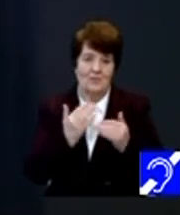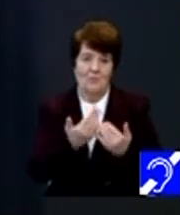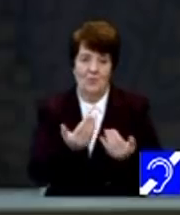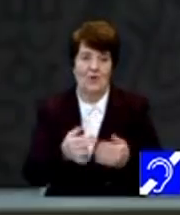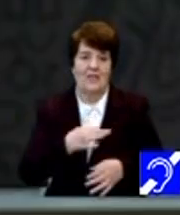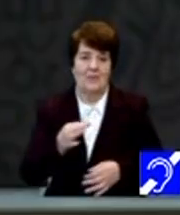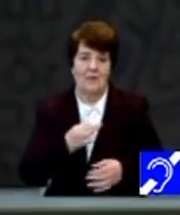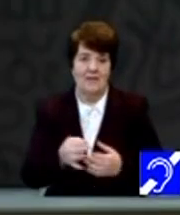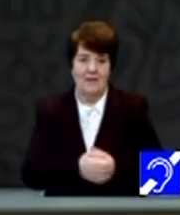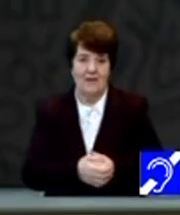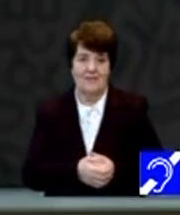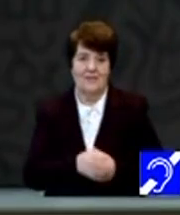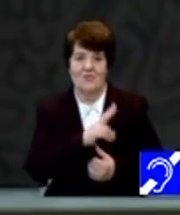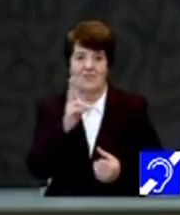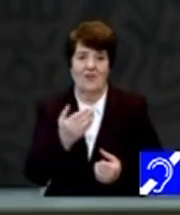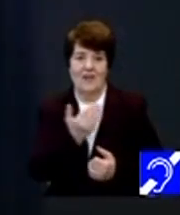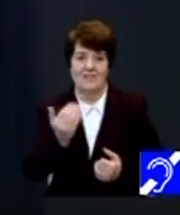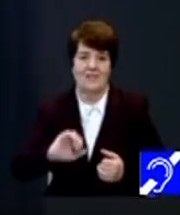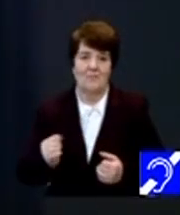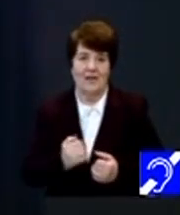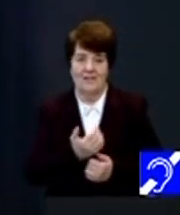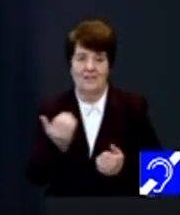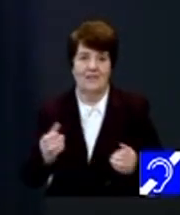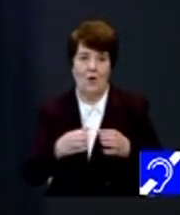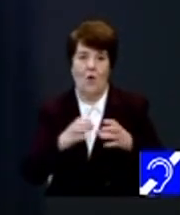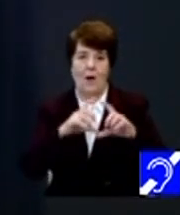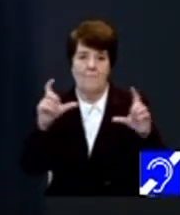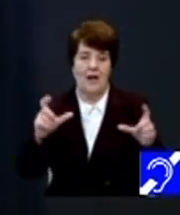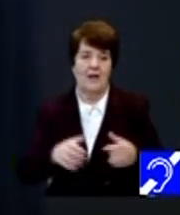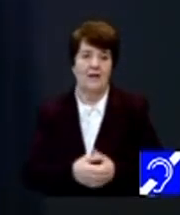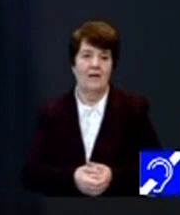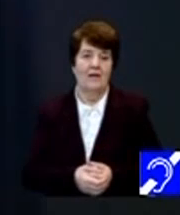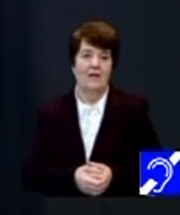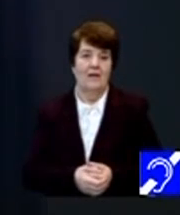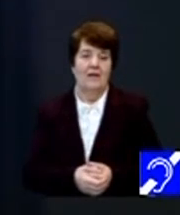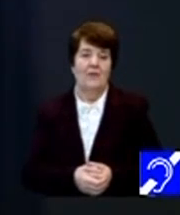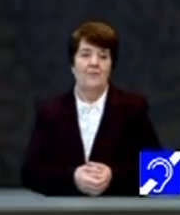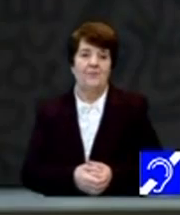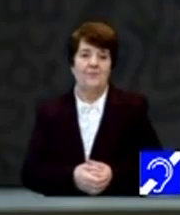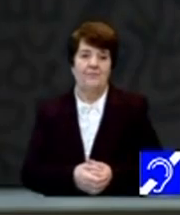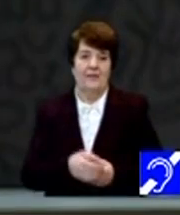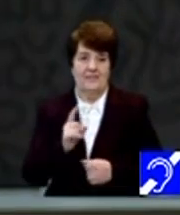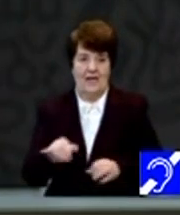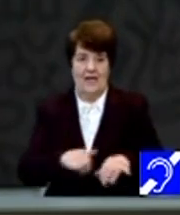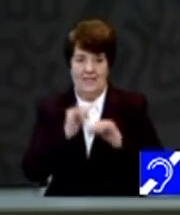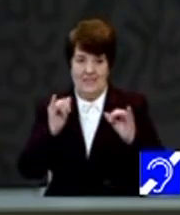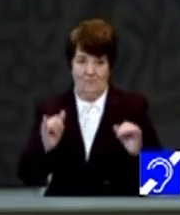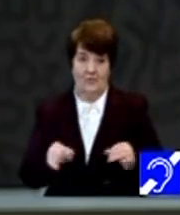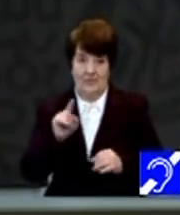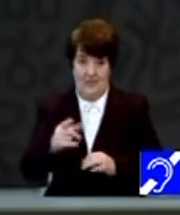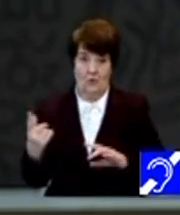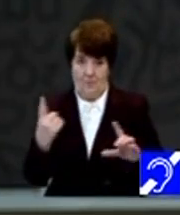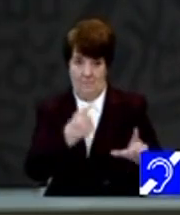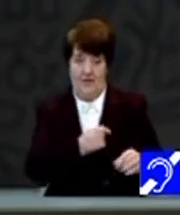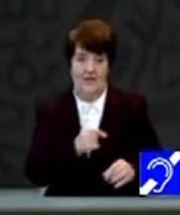chiar ai donat pentru presa independentă. Cineva din prietenii tăi a lansat o campanie. Acest patriotism al tău s-a